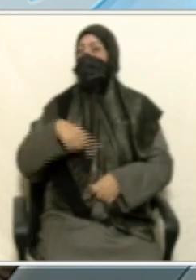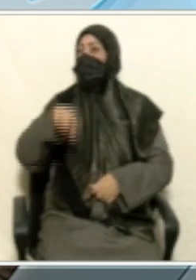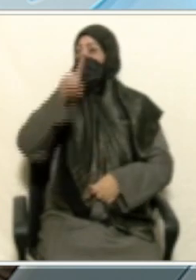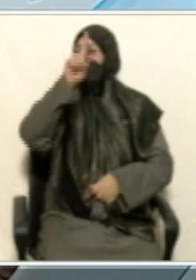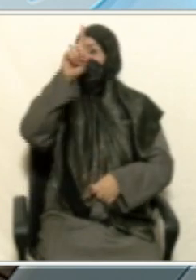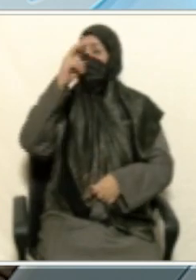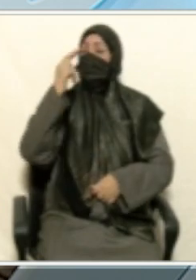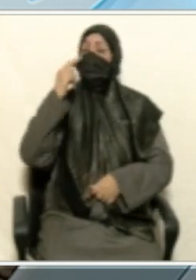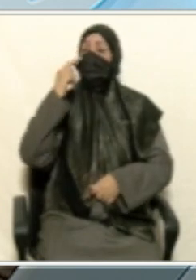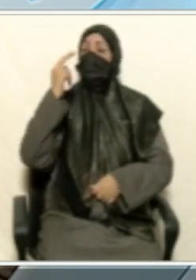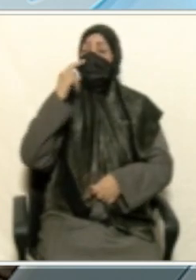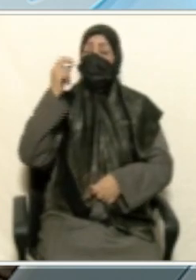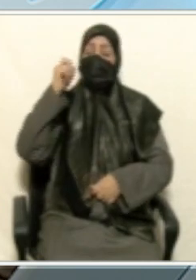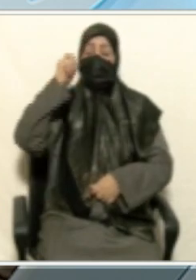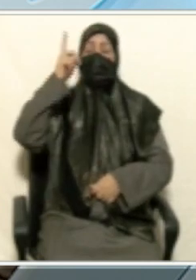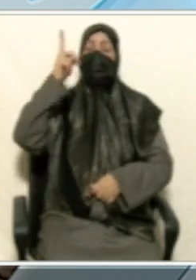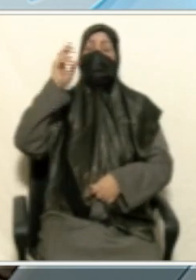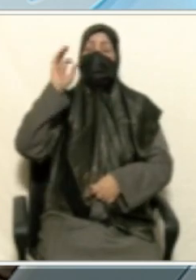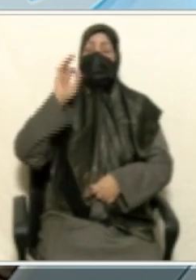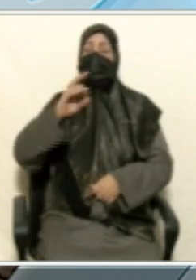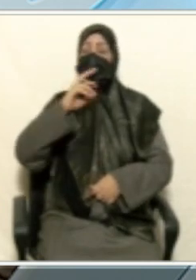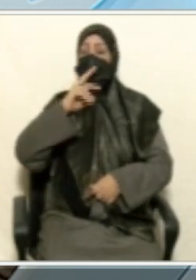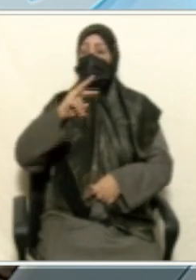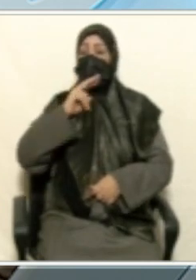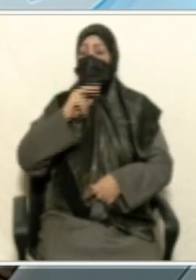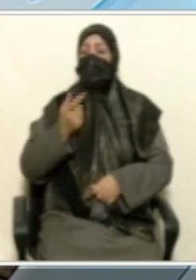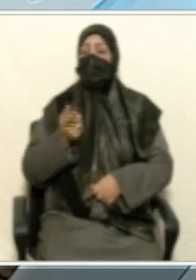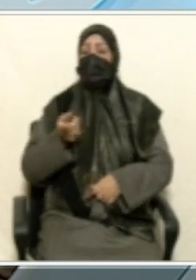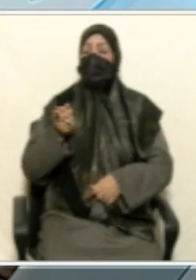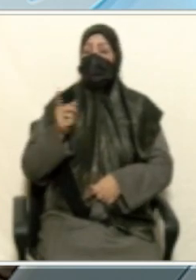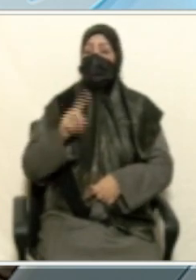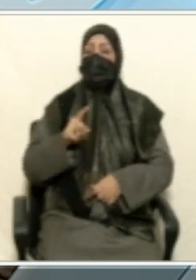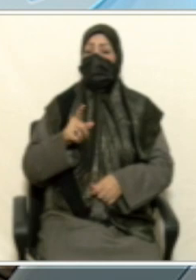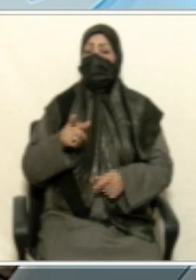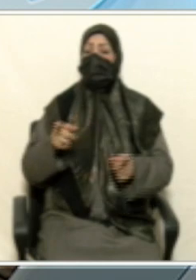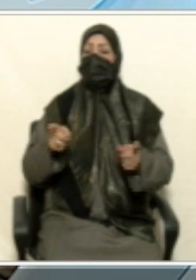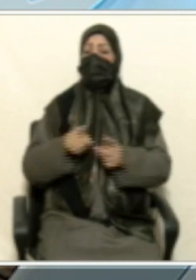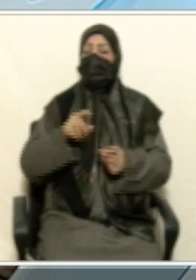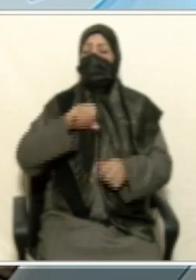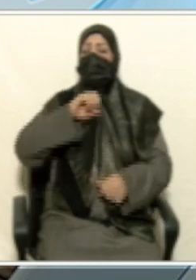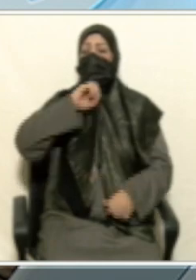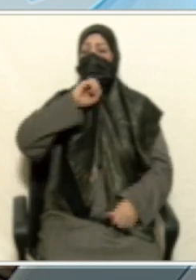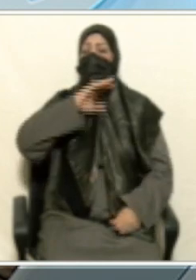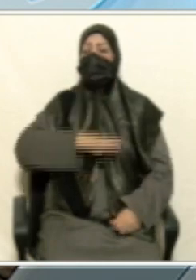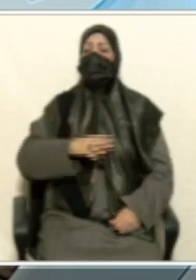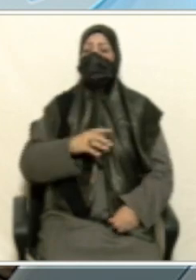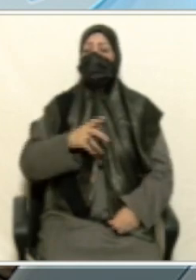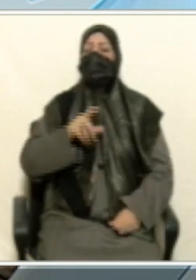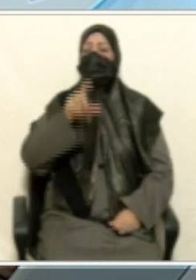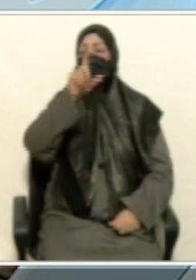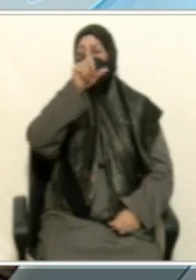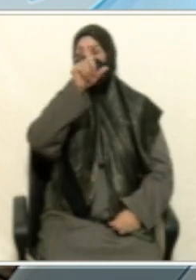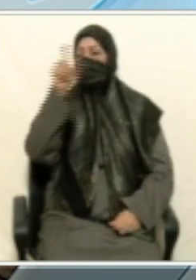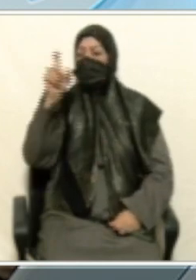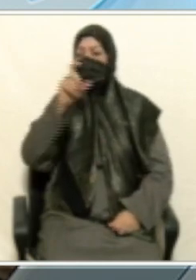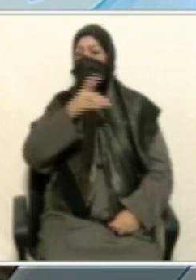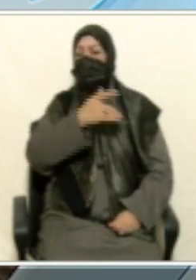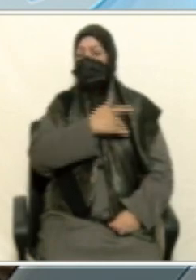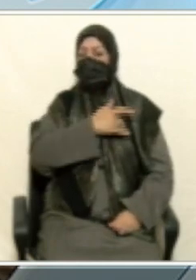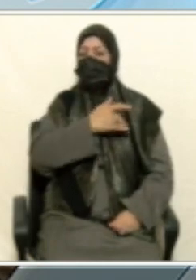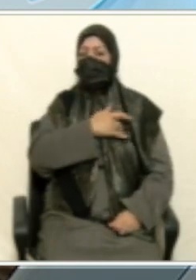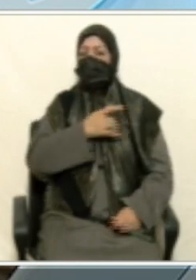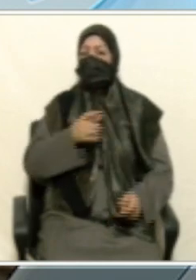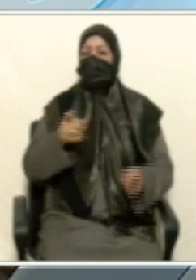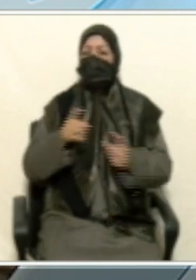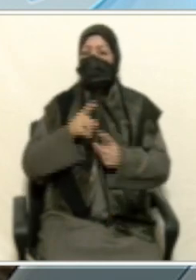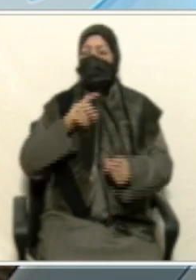عنه. وقد حصر النبي صلى الله عليه وسلم الإيمان والإسلام في هذه الكلمات، قال صلى الله عليه وسلم وهو